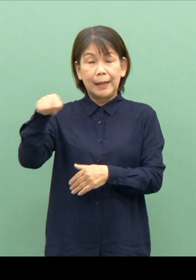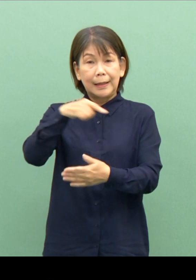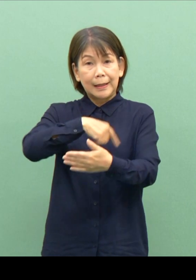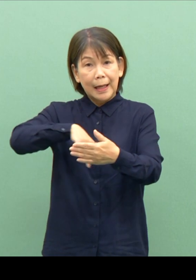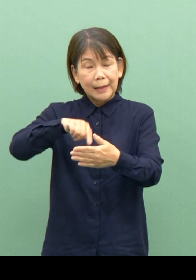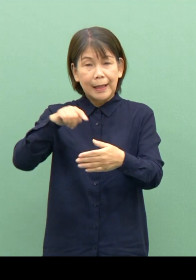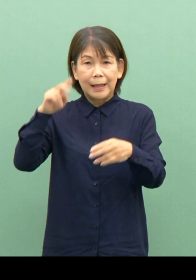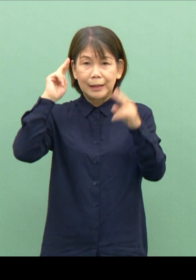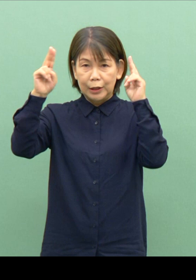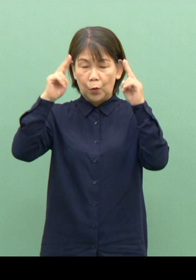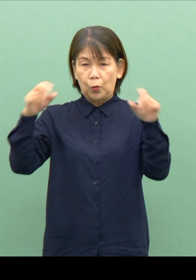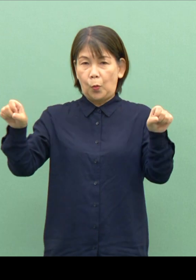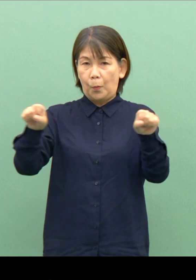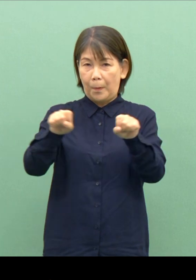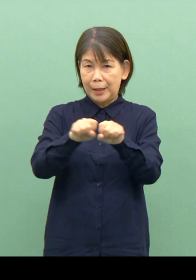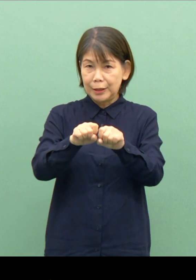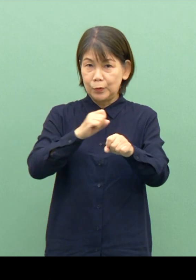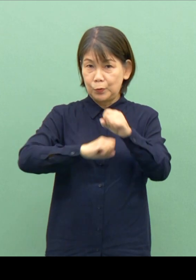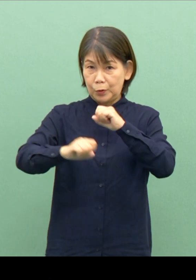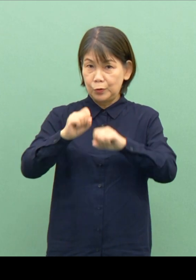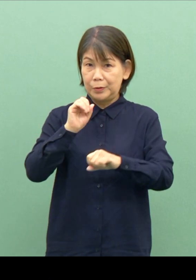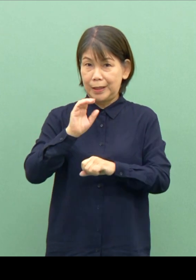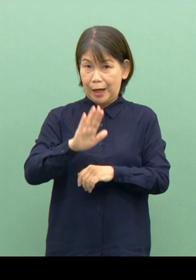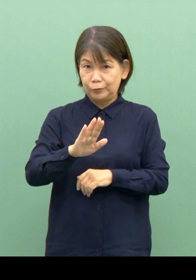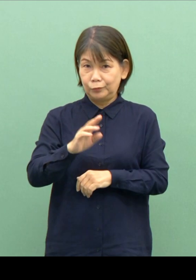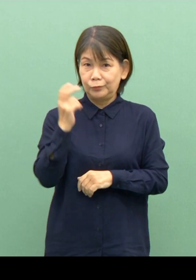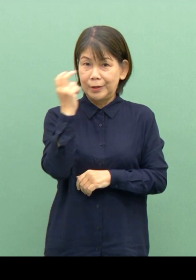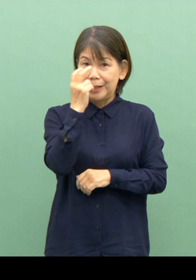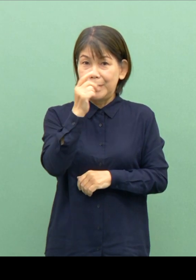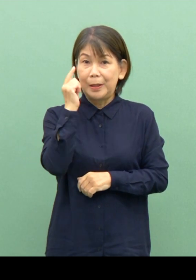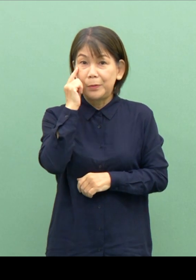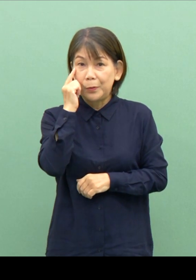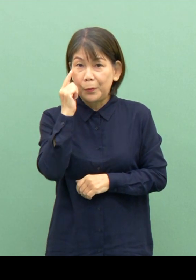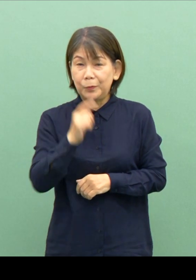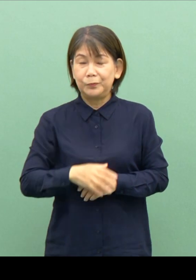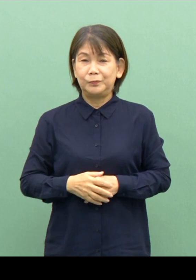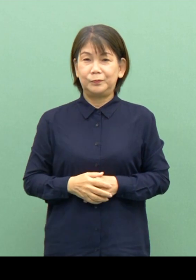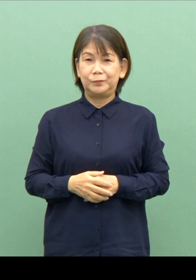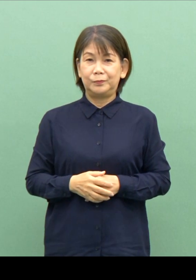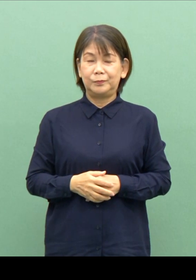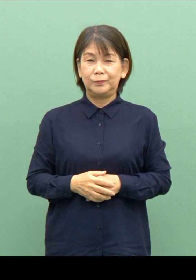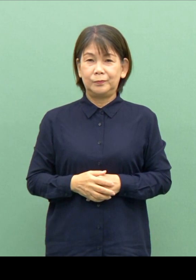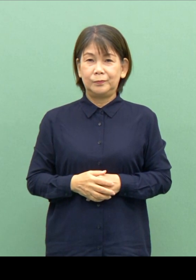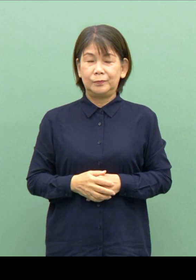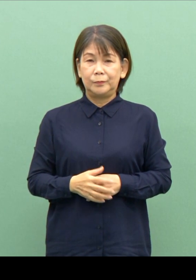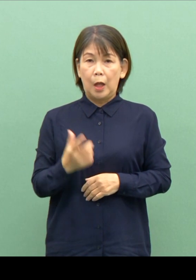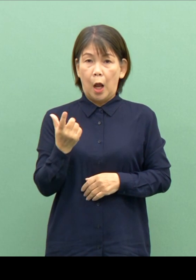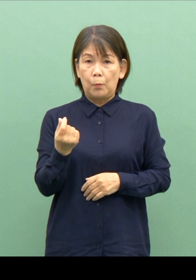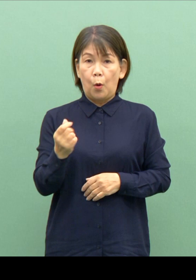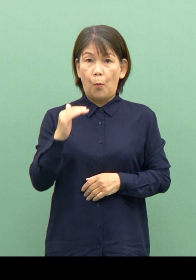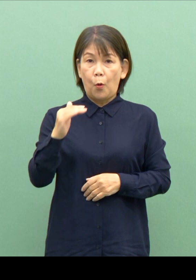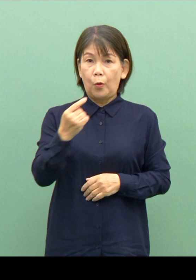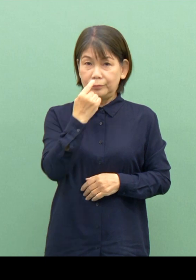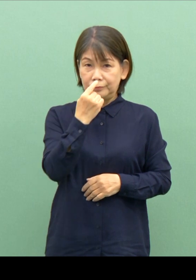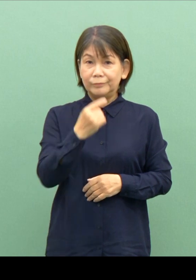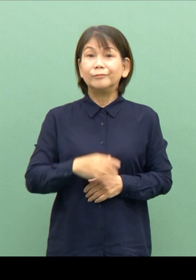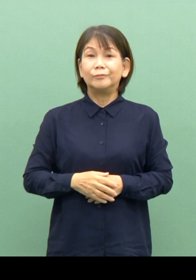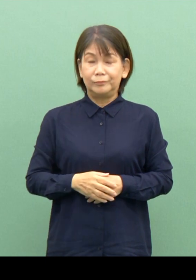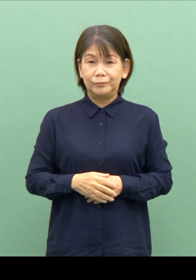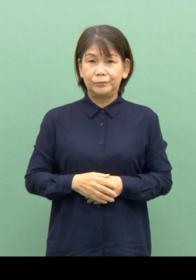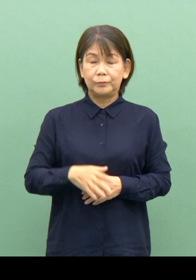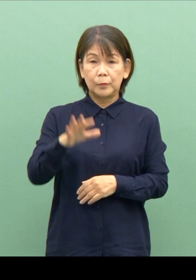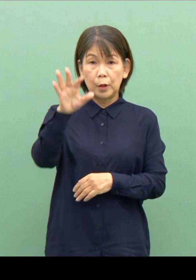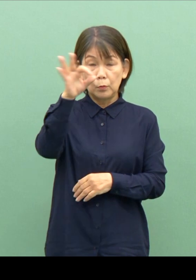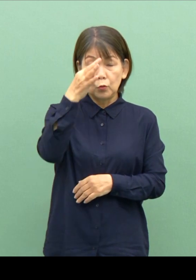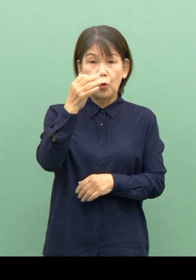ているので、詳しく調べてみよう。桃子さん。 はい、桃子です。まずは